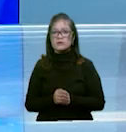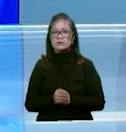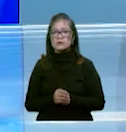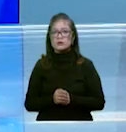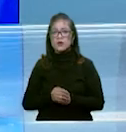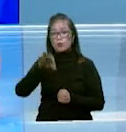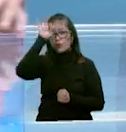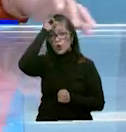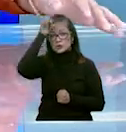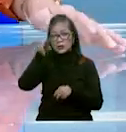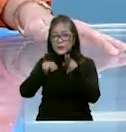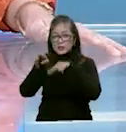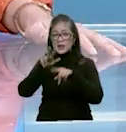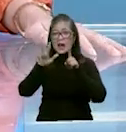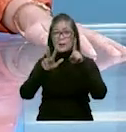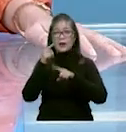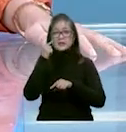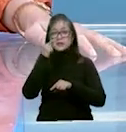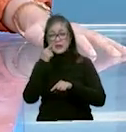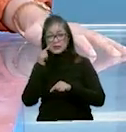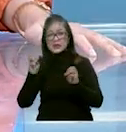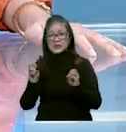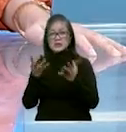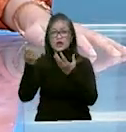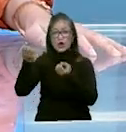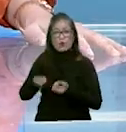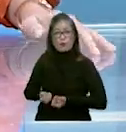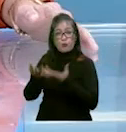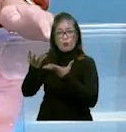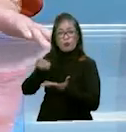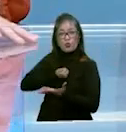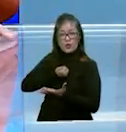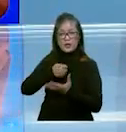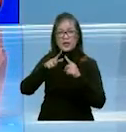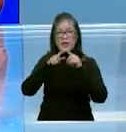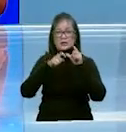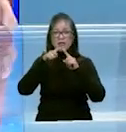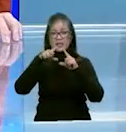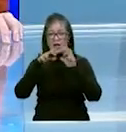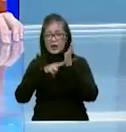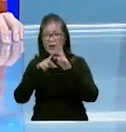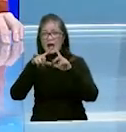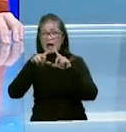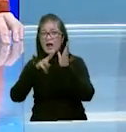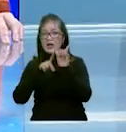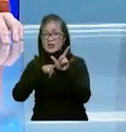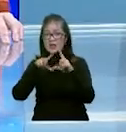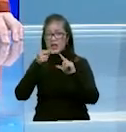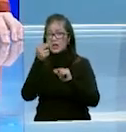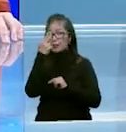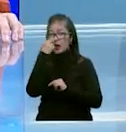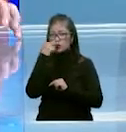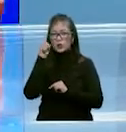Pemirsa, Polri memeriksa 18 saksi dan menggelar olah TKP bom bunuh diri di Polsek Astana Anyar, Kota Bandung. Hasilnya diketahui